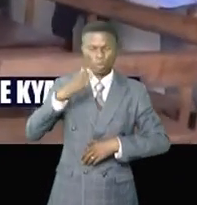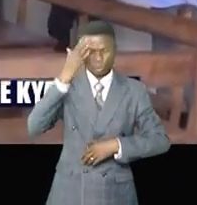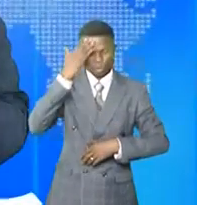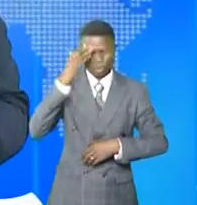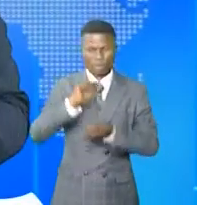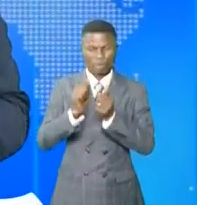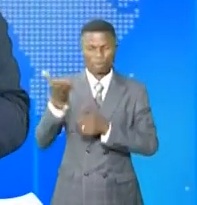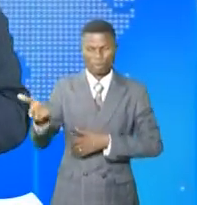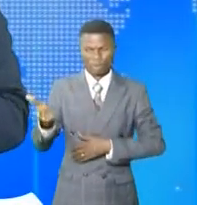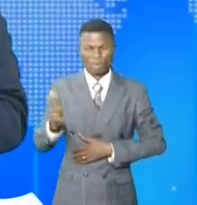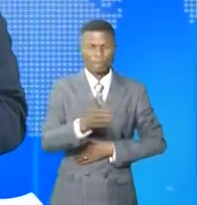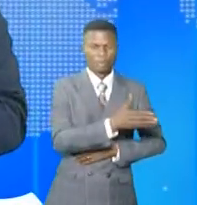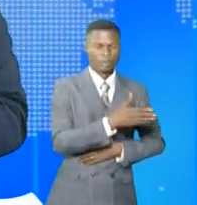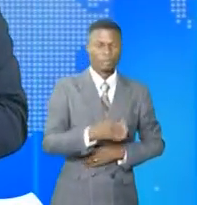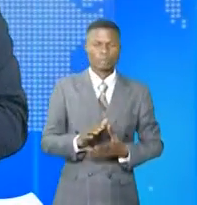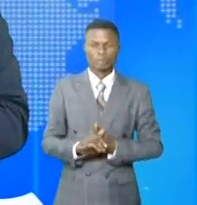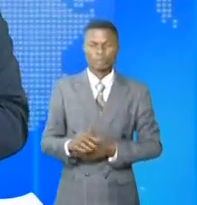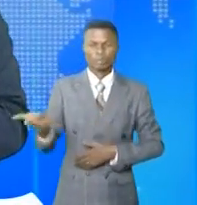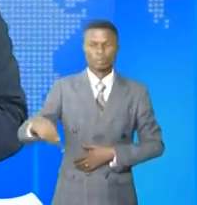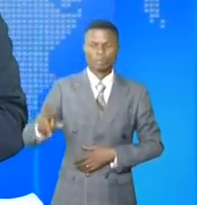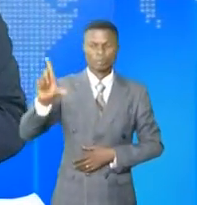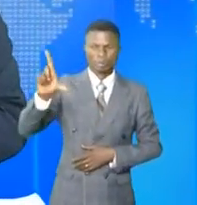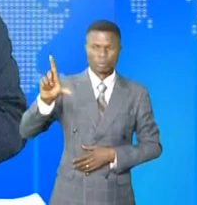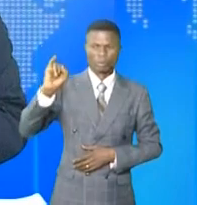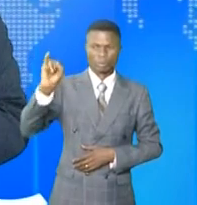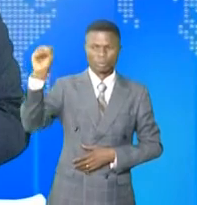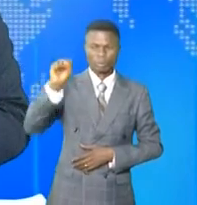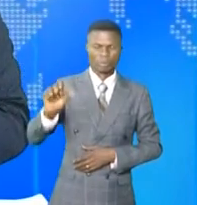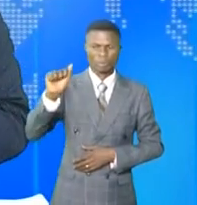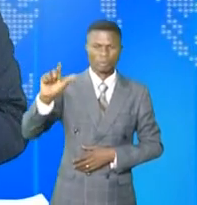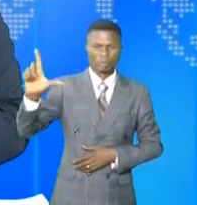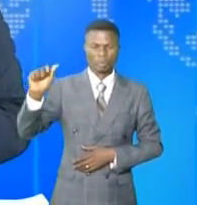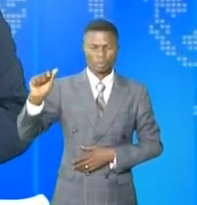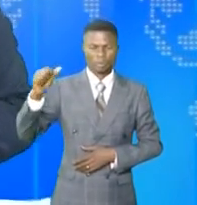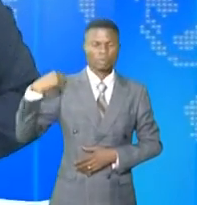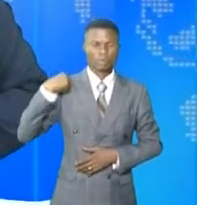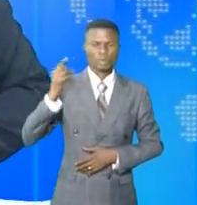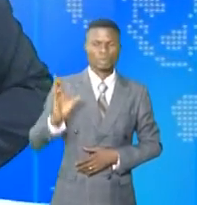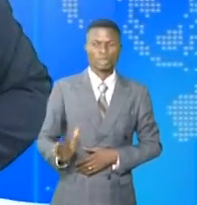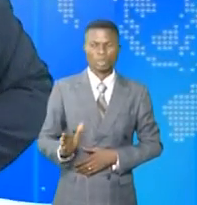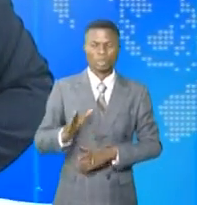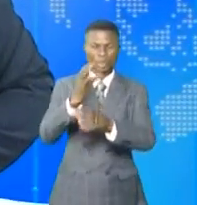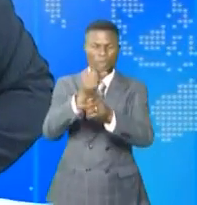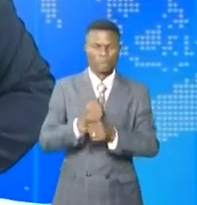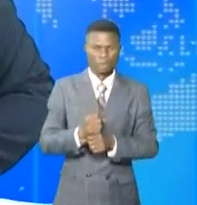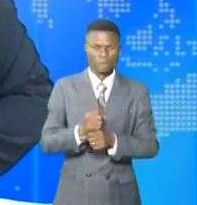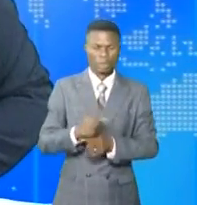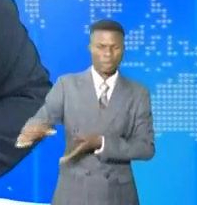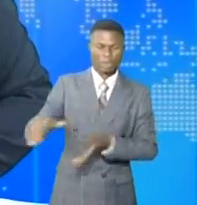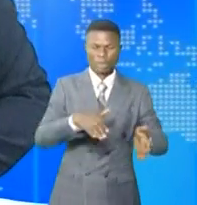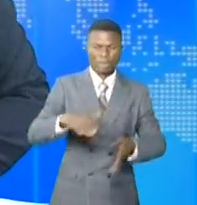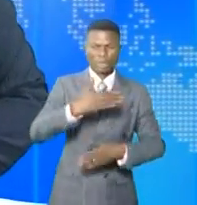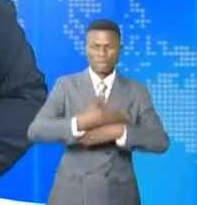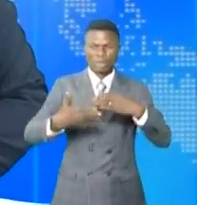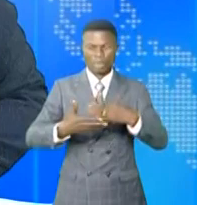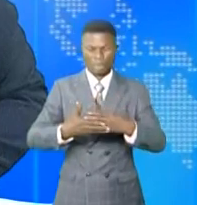besoins. Rendons-nous à Lissala, dans la province de la Mongala, où le gouverneur Haï a réceptionné l'avenue de